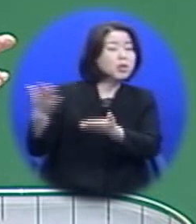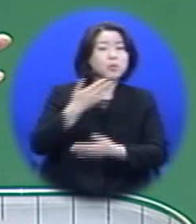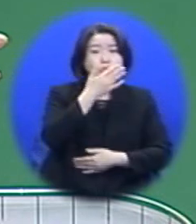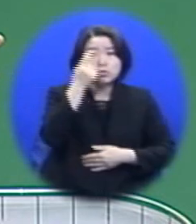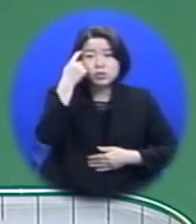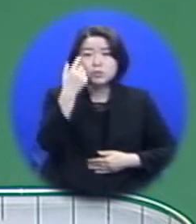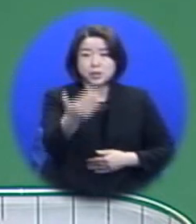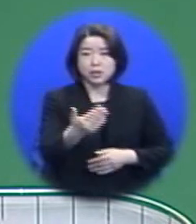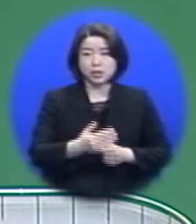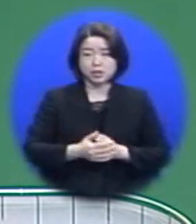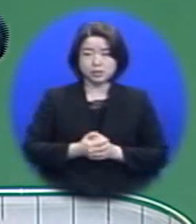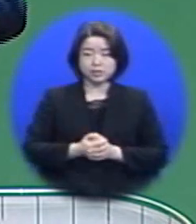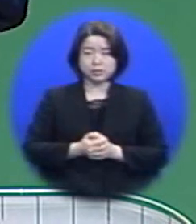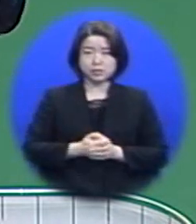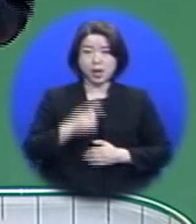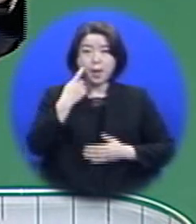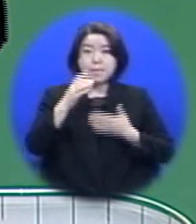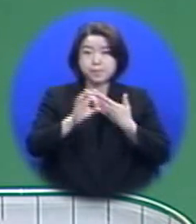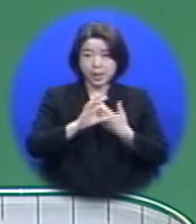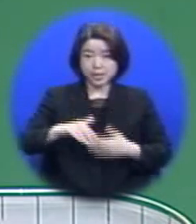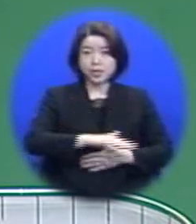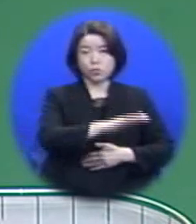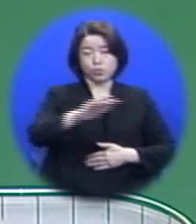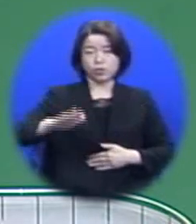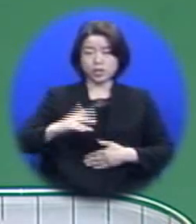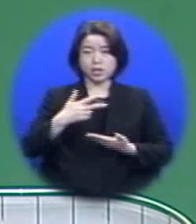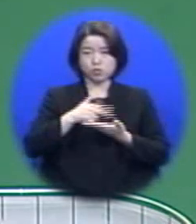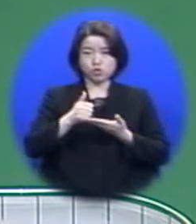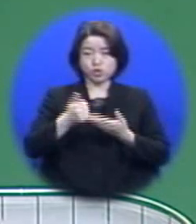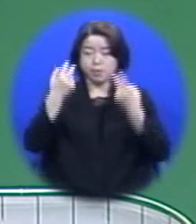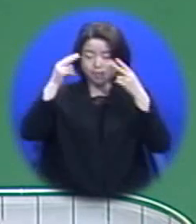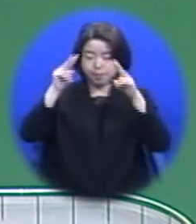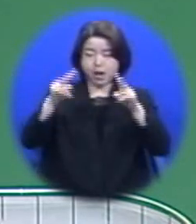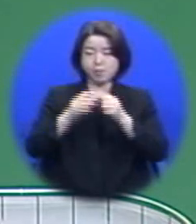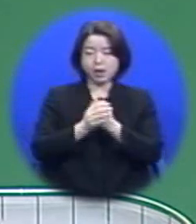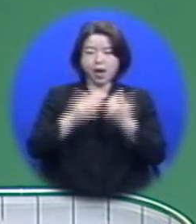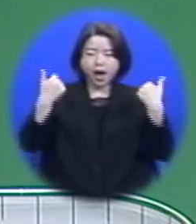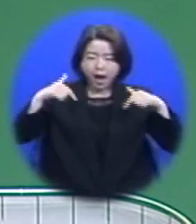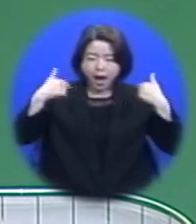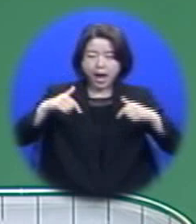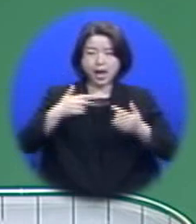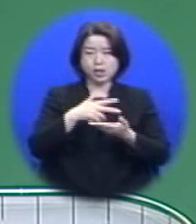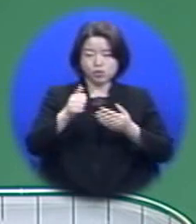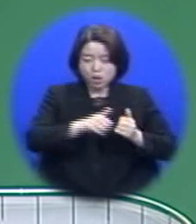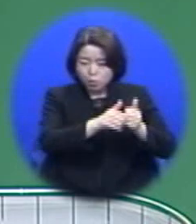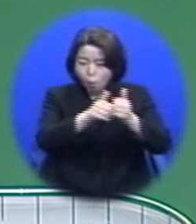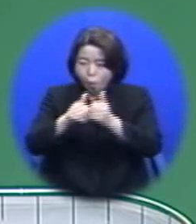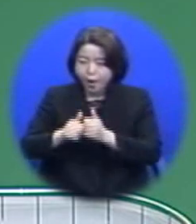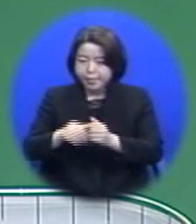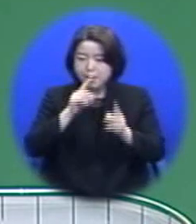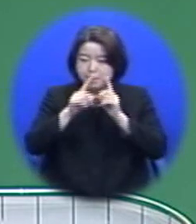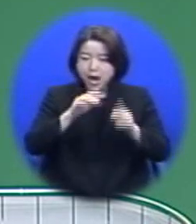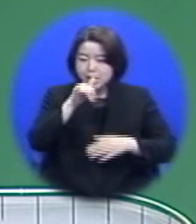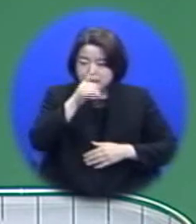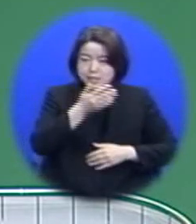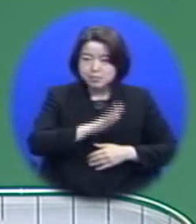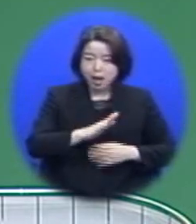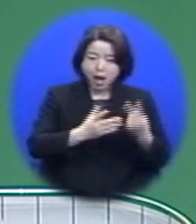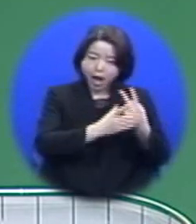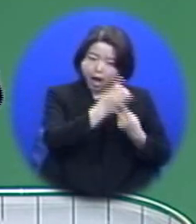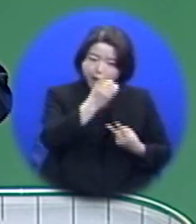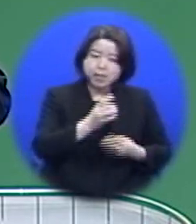있겠습 만약에 우리가 주님을 바라보면 늘 주님과 동행한다고 하면서 그냥 주님과 하나되는 것만